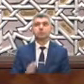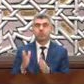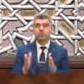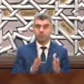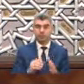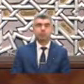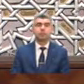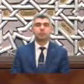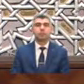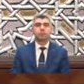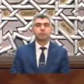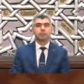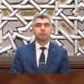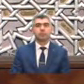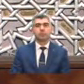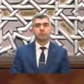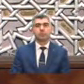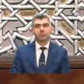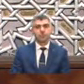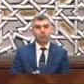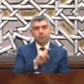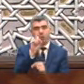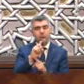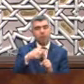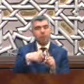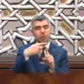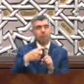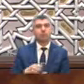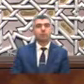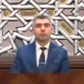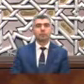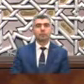النائب. تفضلوا سيد النائب.